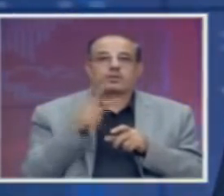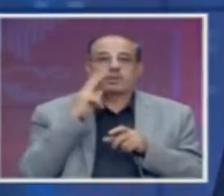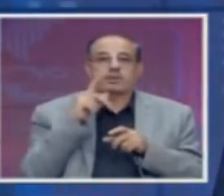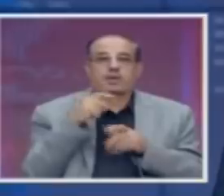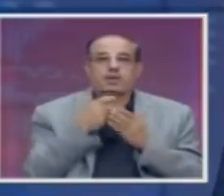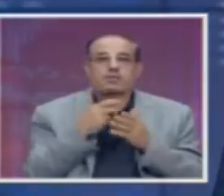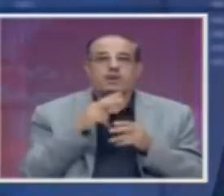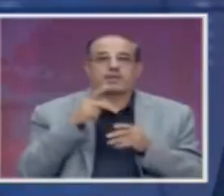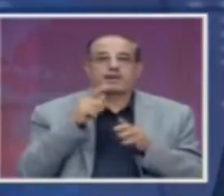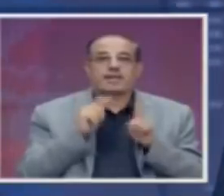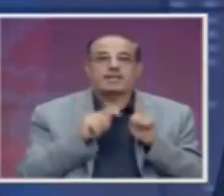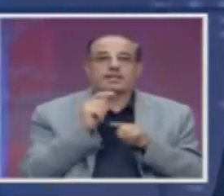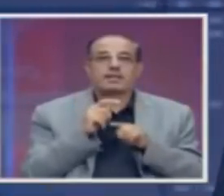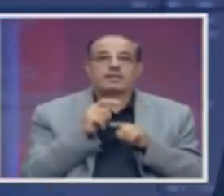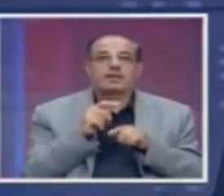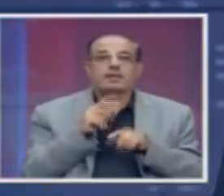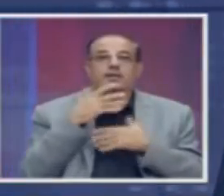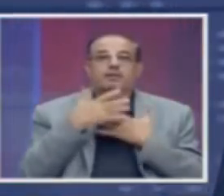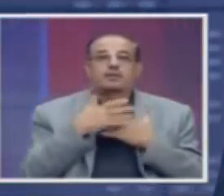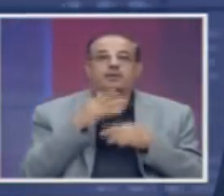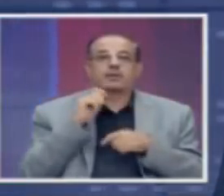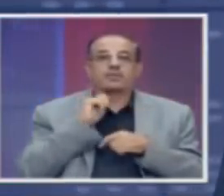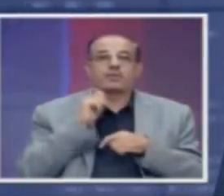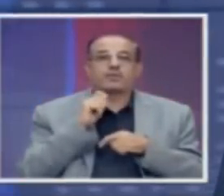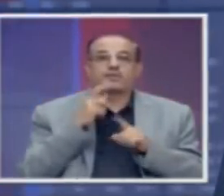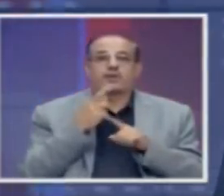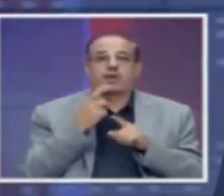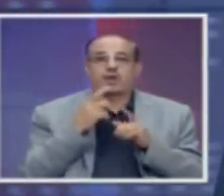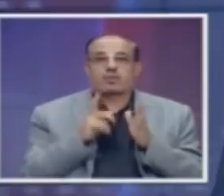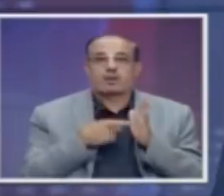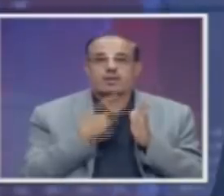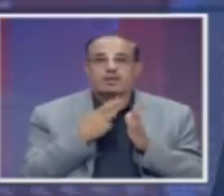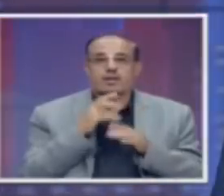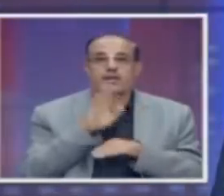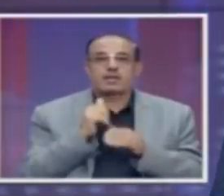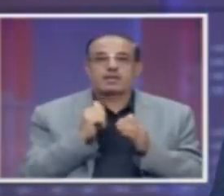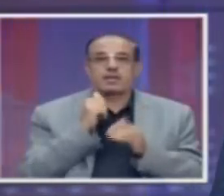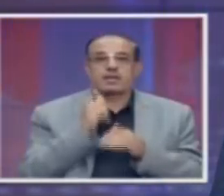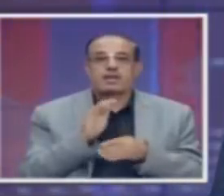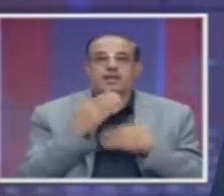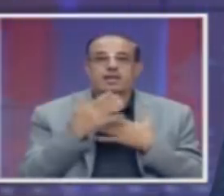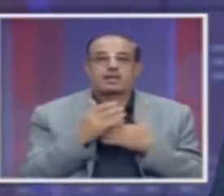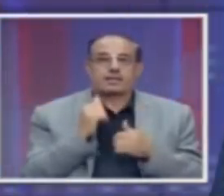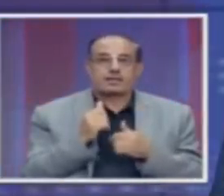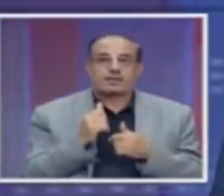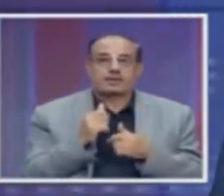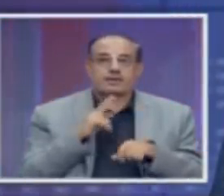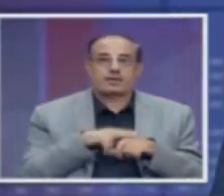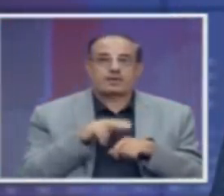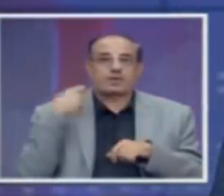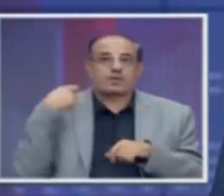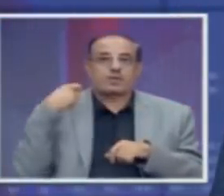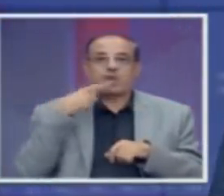الميدانية بالوزارة تقوم برصد ملاحظاتها حول معدلات ونسب تنفيذ المشروعات بالمحافظات في الربع الأول من